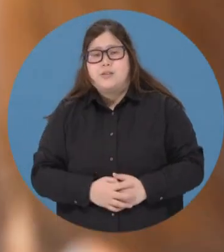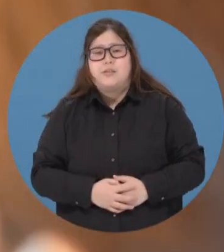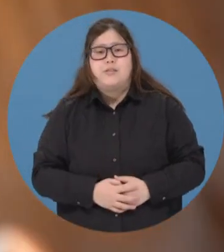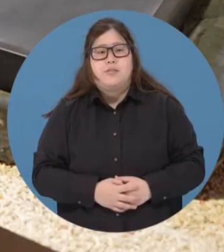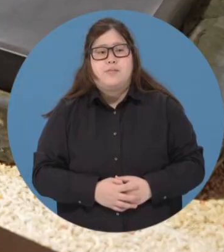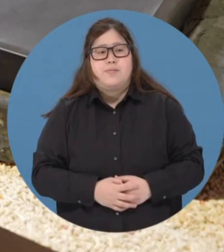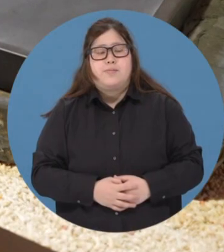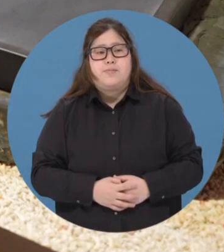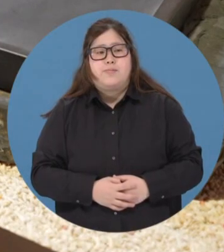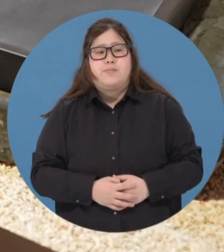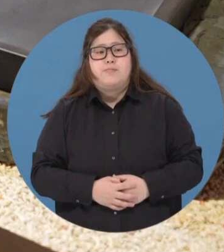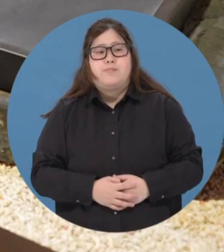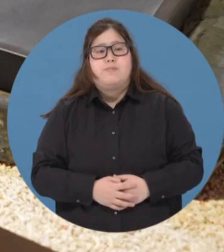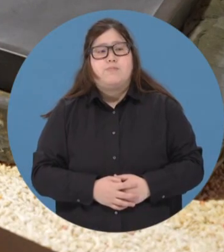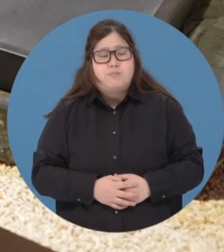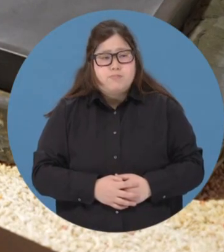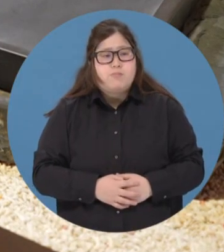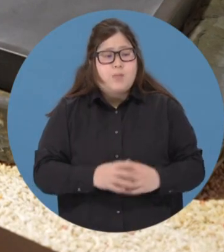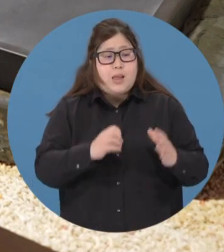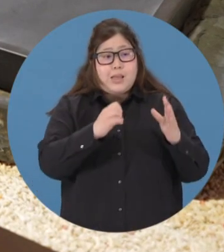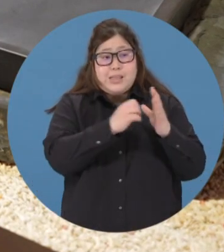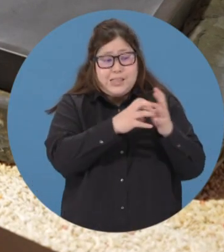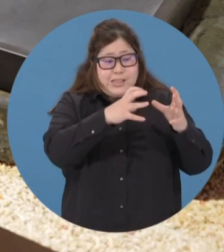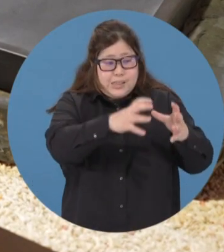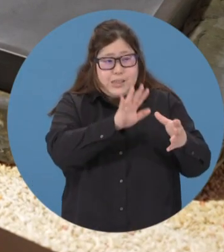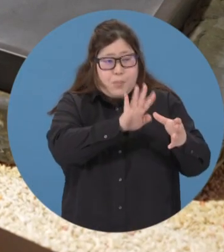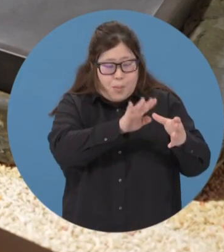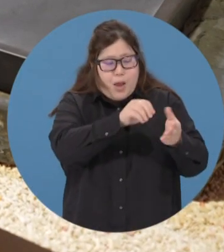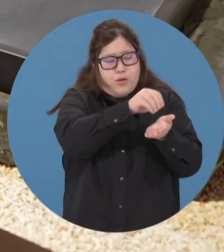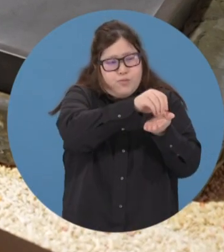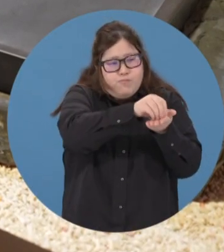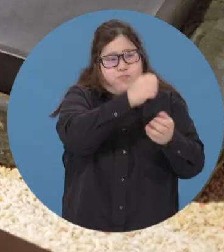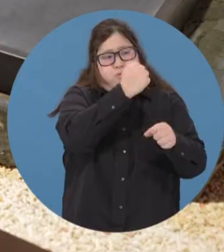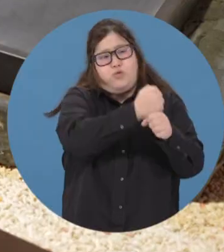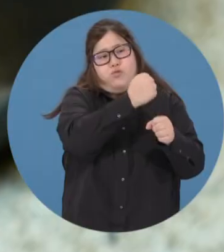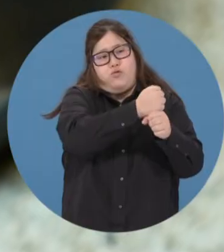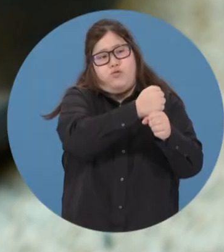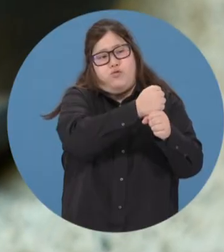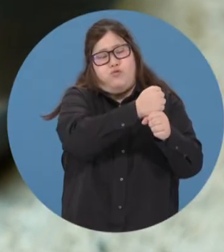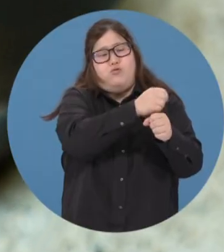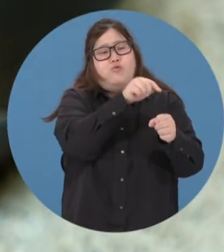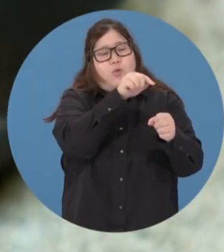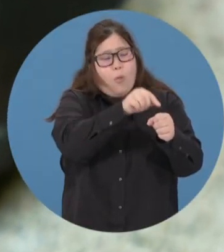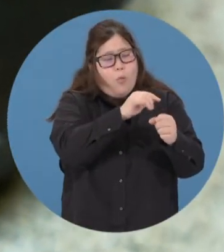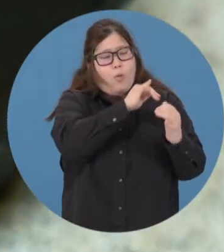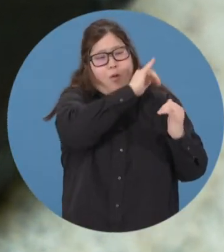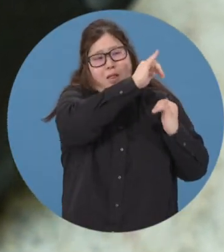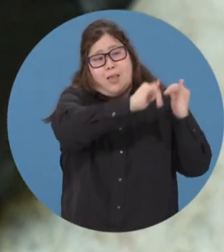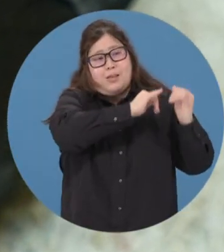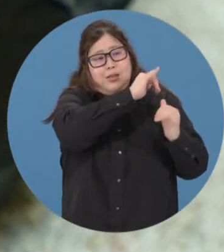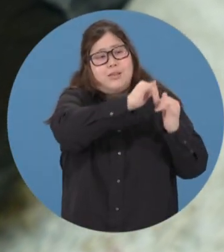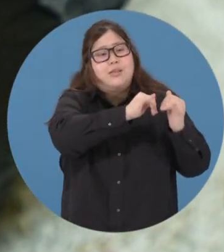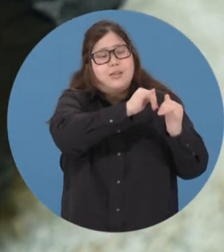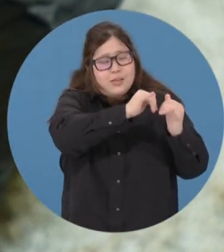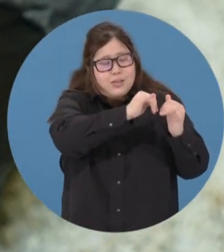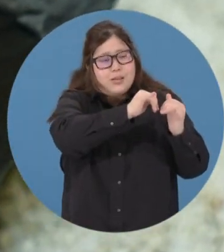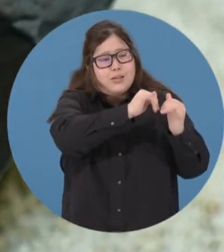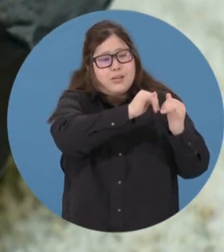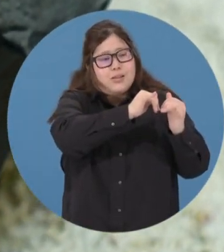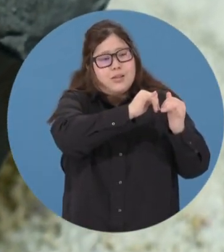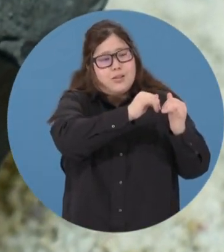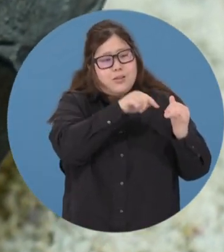てますか？ 自然をこう生かして続けてきた、こう歴史あるものだと思って